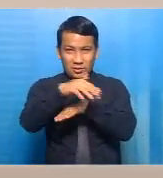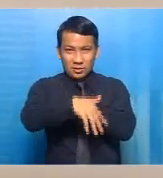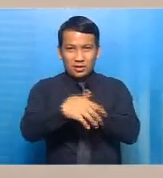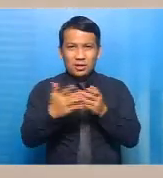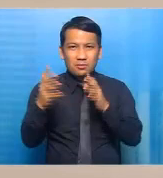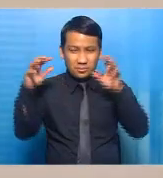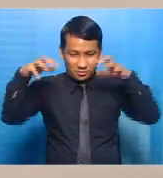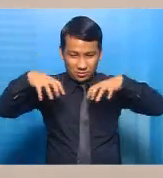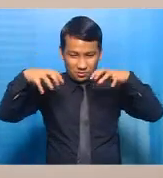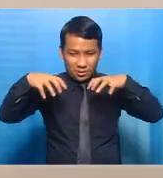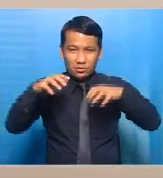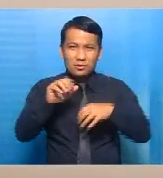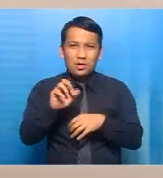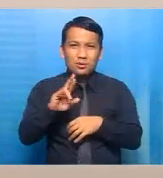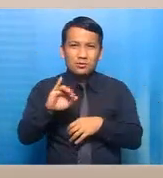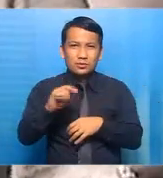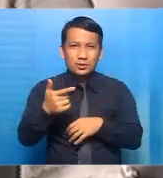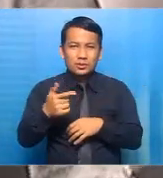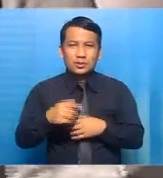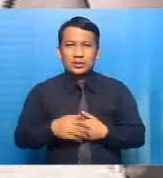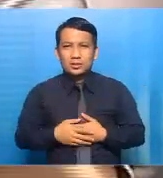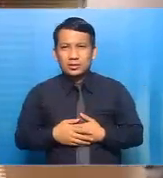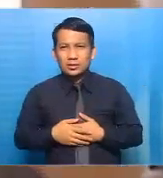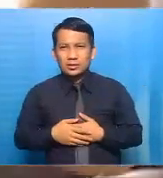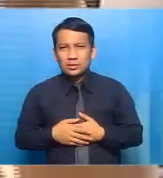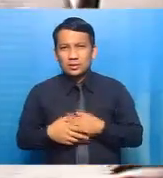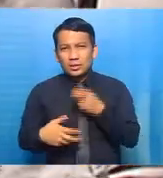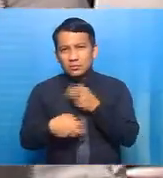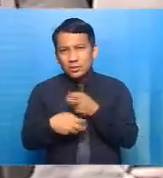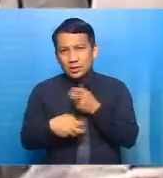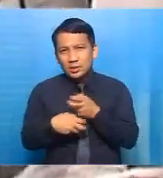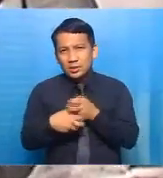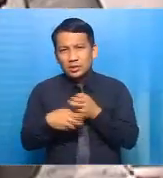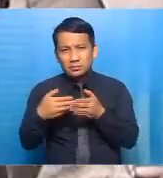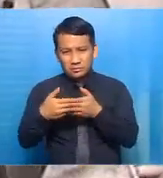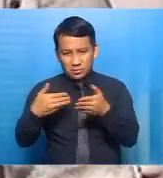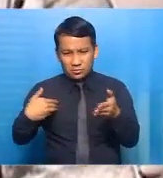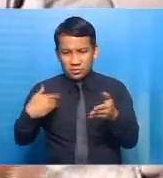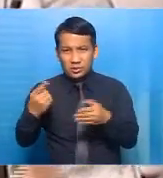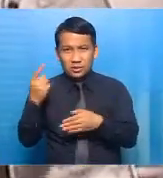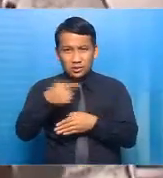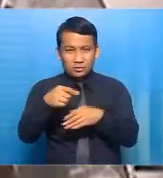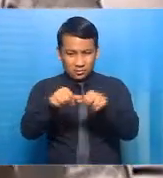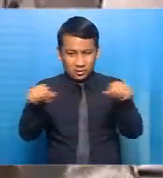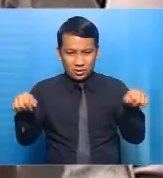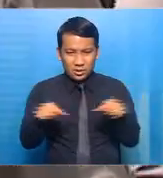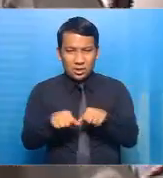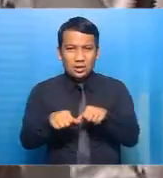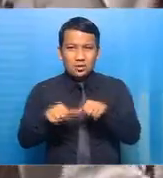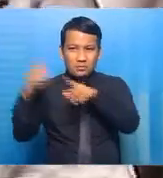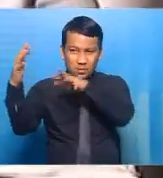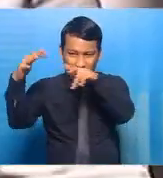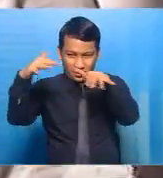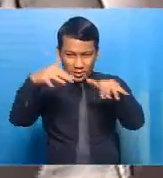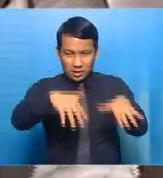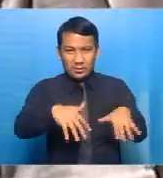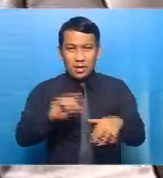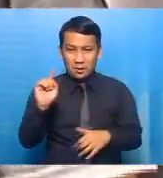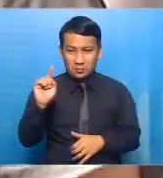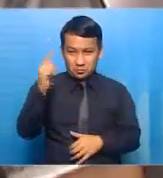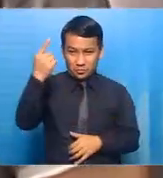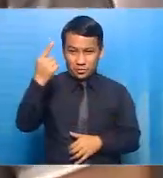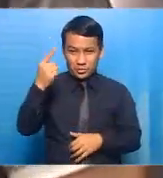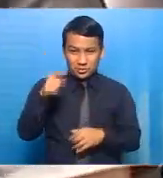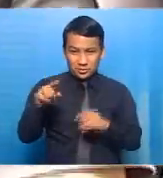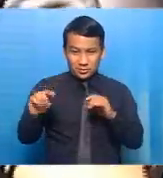Auring. Lesod kayo, ma'am, kay... Napakahirap kasi bago kami makarating sa area, may landslide. Yung unang